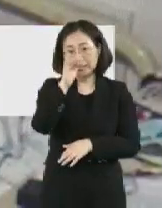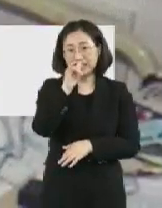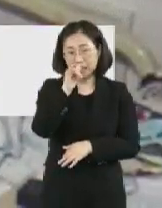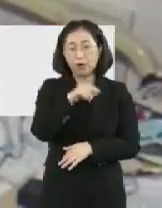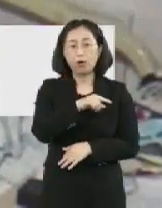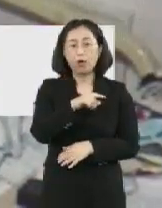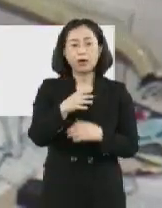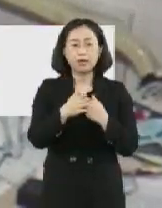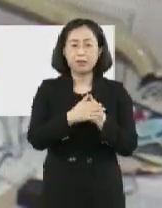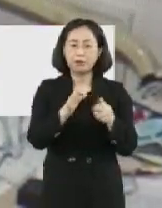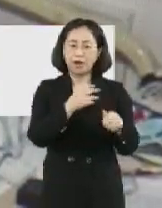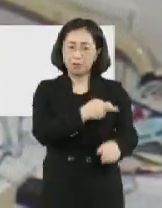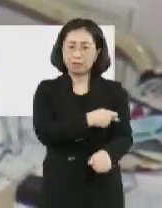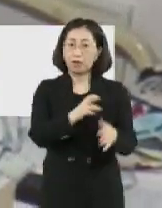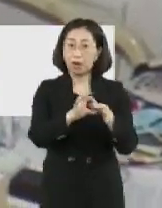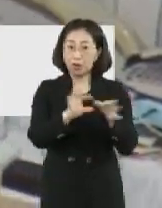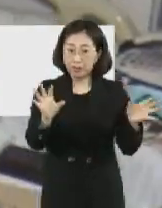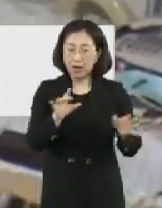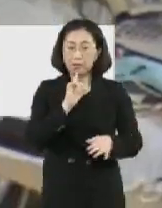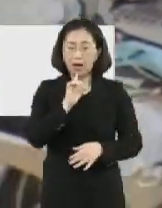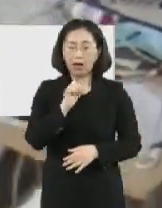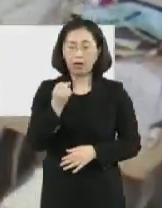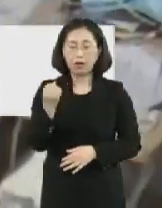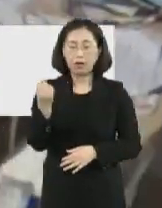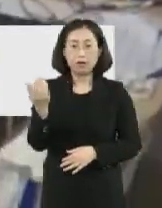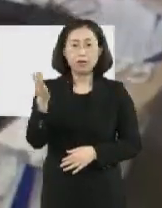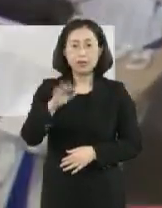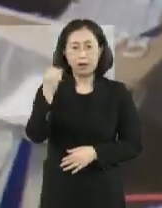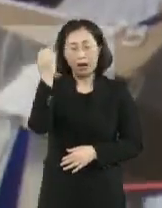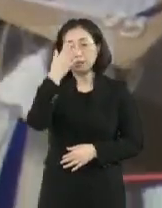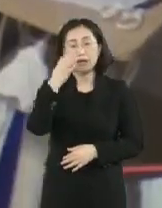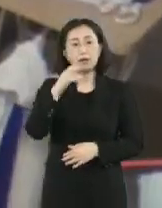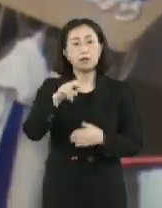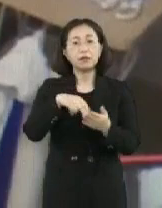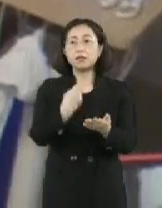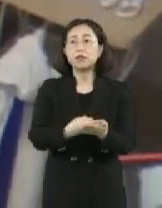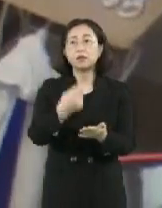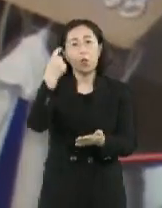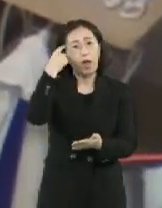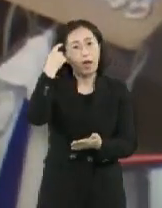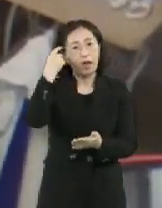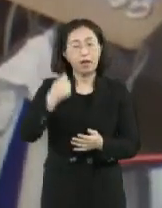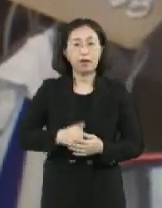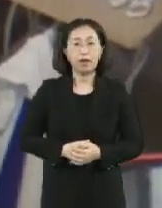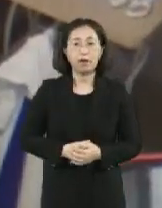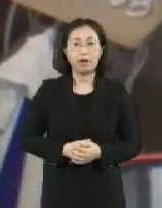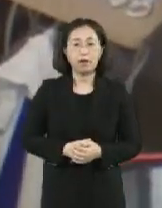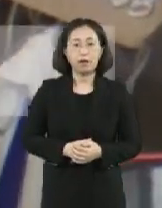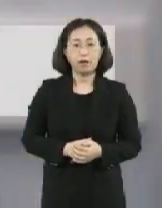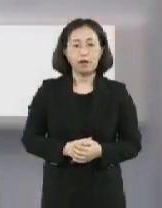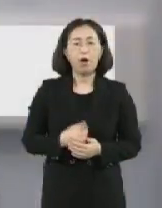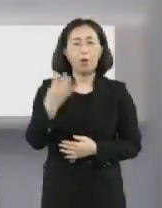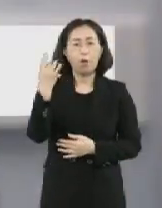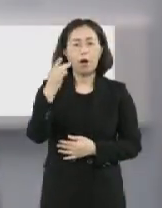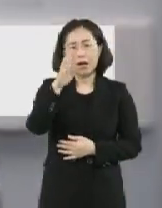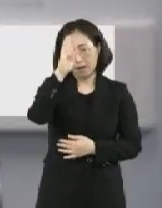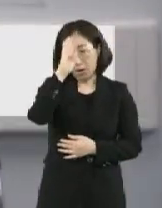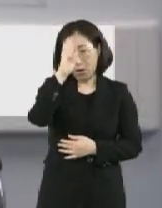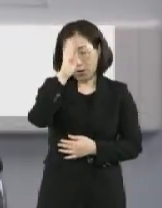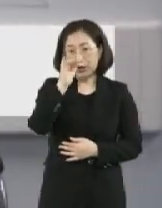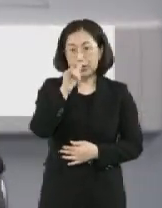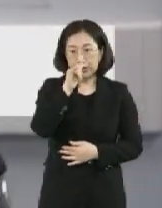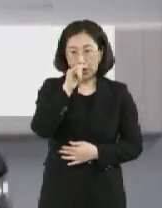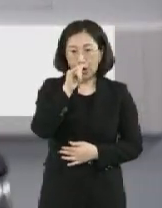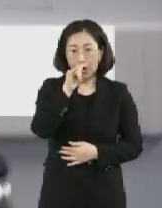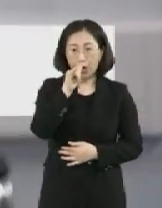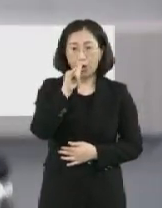반응으로 판단되지 않는다고 밝혔지만 갑자기 실신한 이유는 의문입니다. 원래 가지고 계신 병 때문에 간